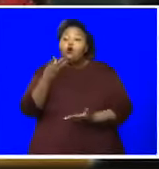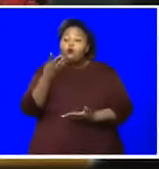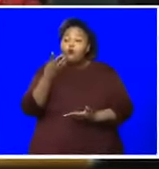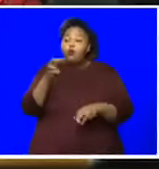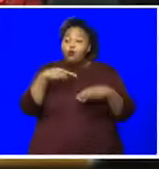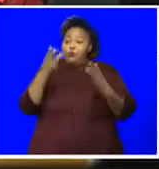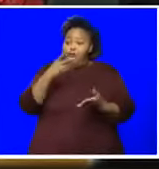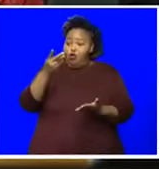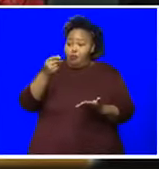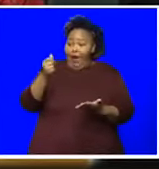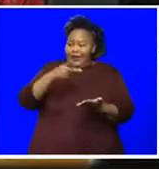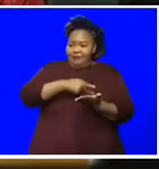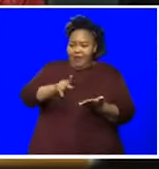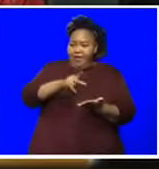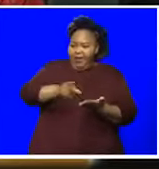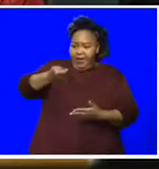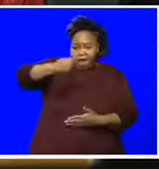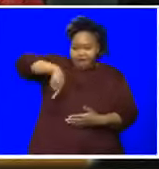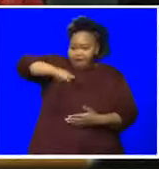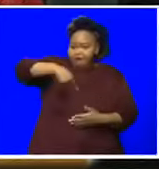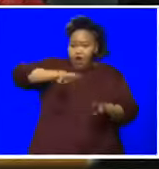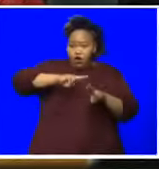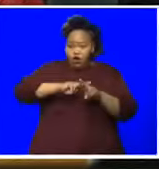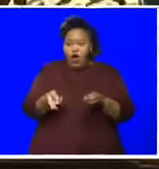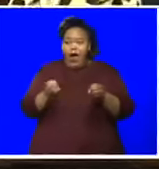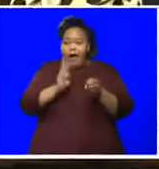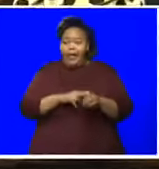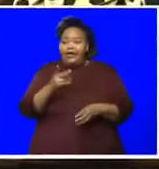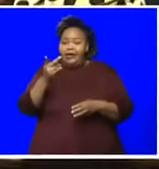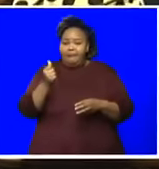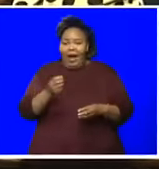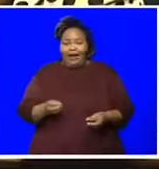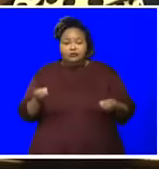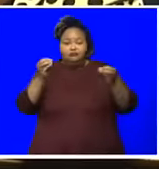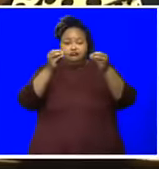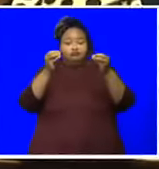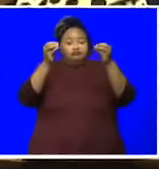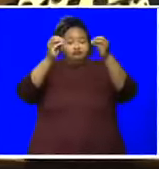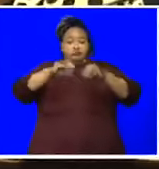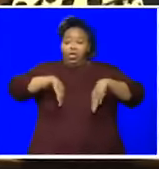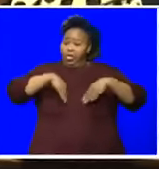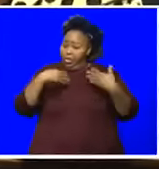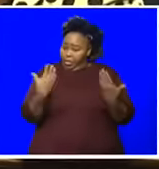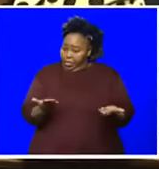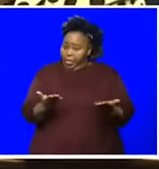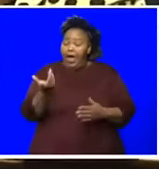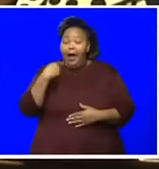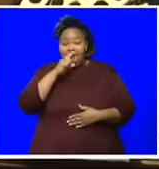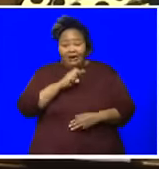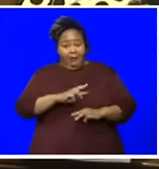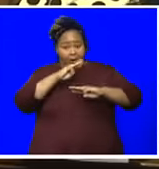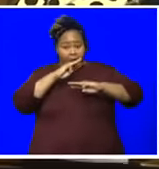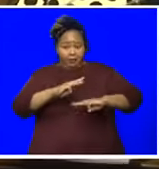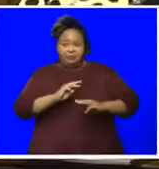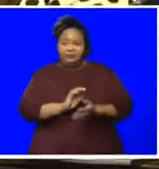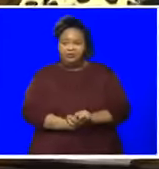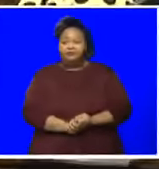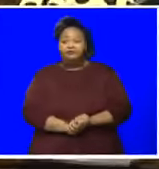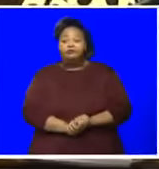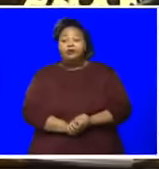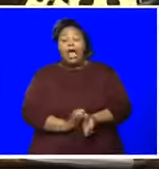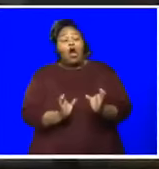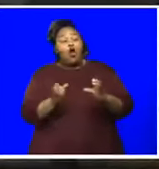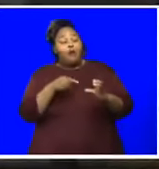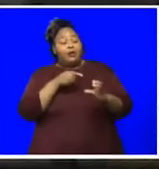timali labatifakile kanye nemathole labebawathembisiwe. Emalunga elikomiti lelibuke kusebenta